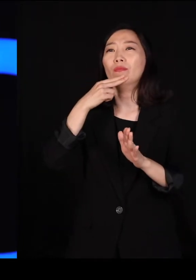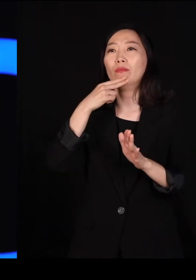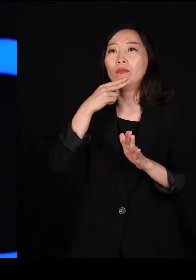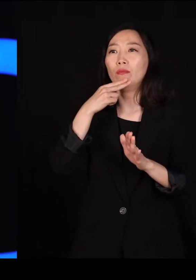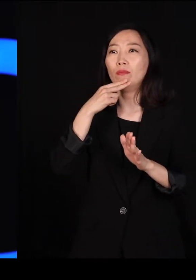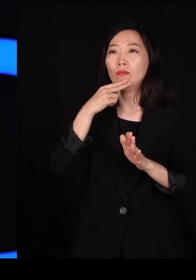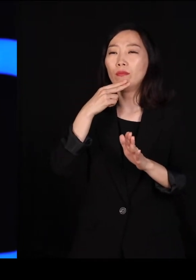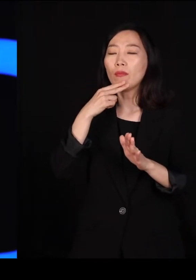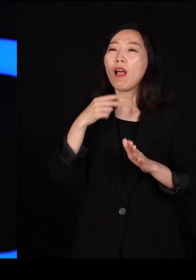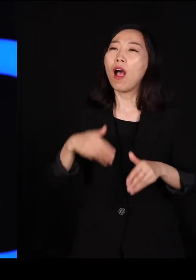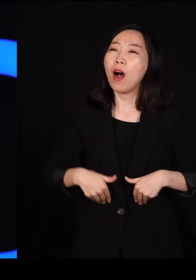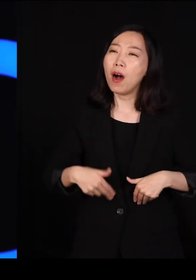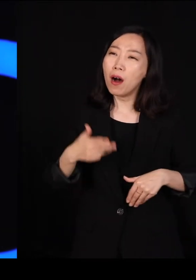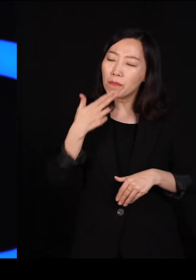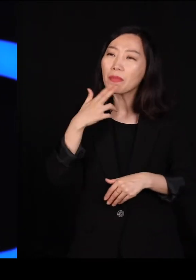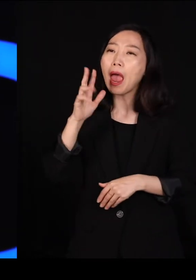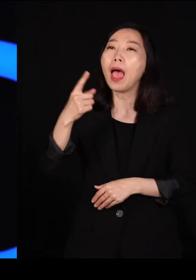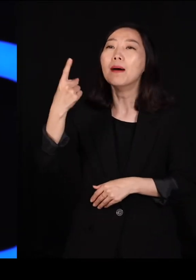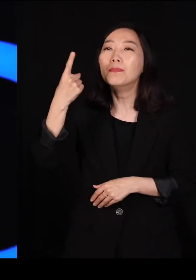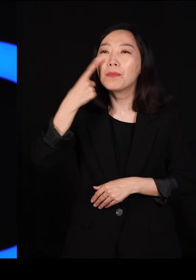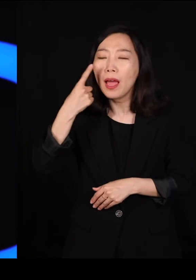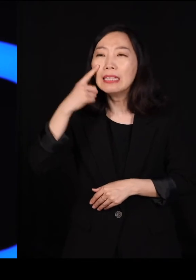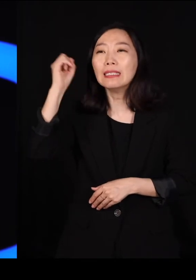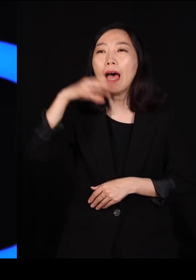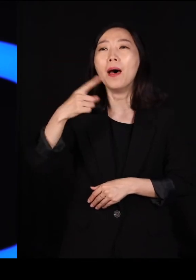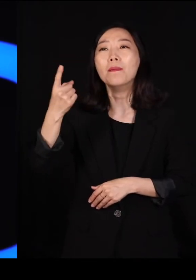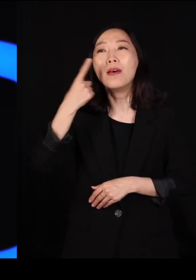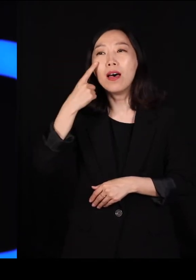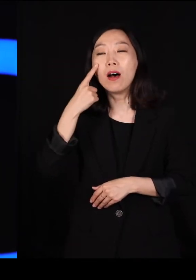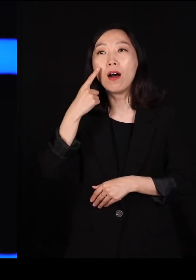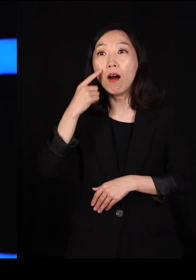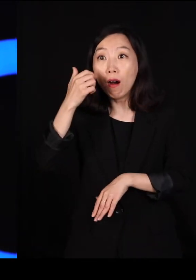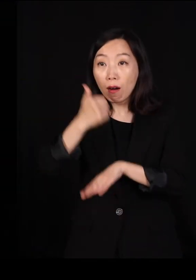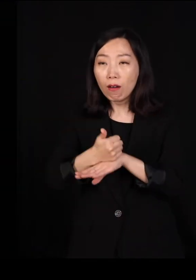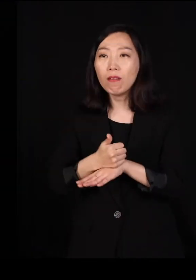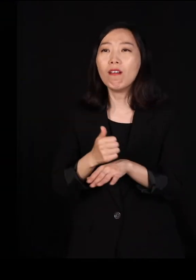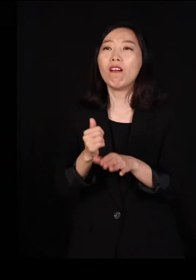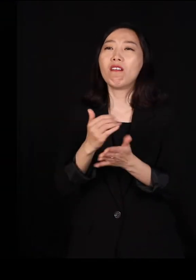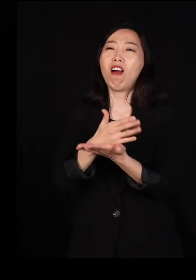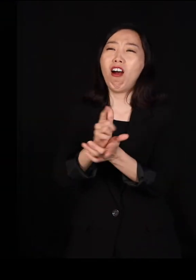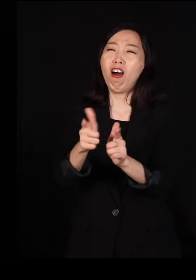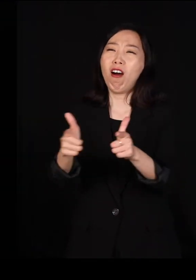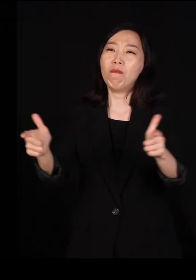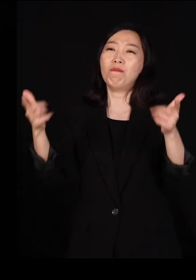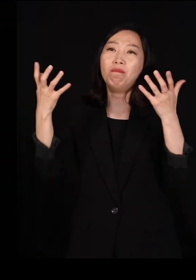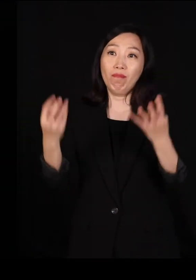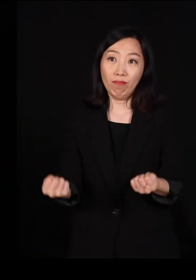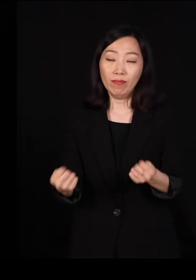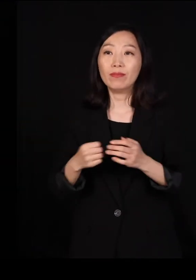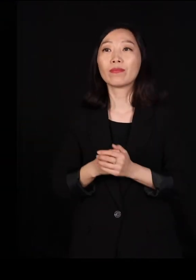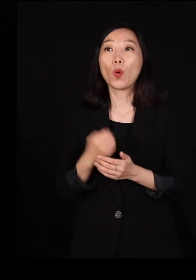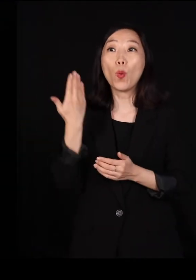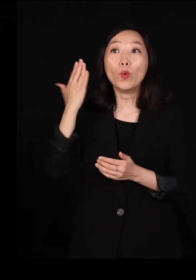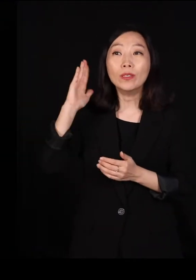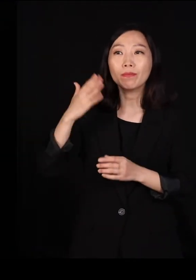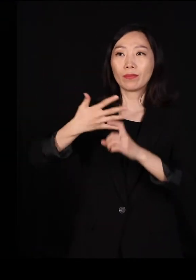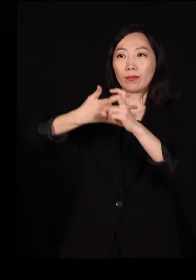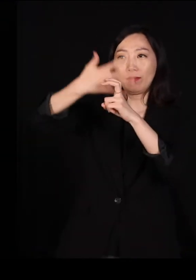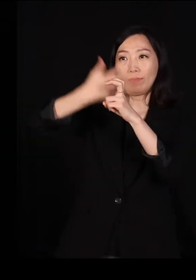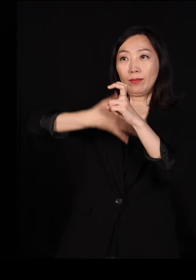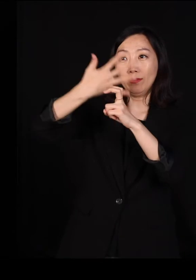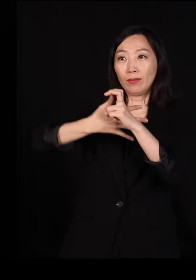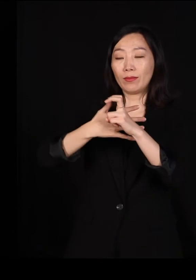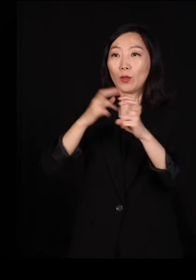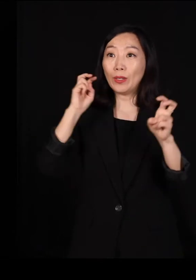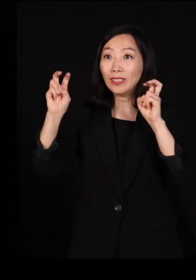쓸데없어요, 그거. 그냥 해보는 거예요. 많이 다양하게 해보는 거예요. 요즘에 뭐 미디어 업계에서도 많이 사용하고